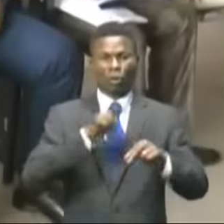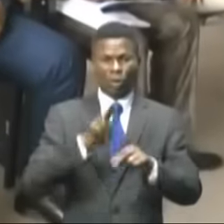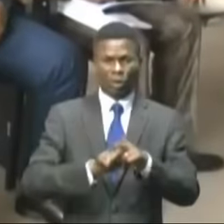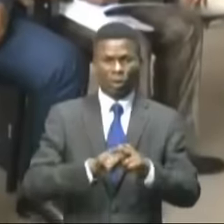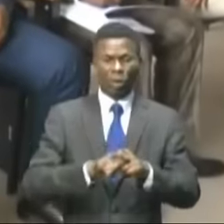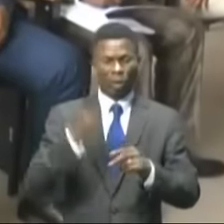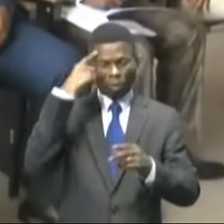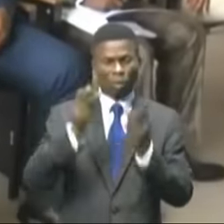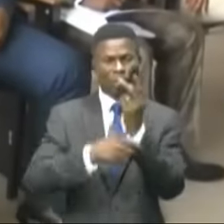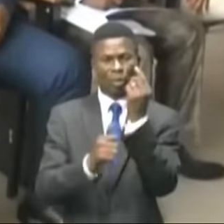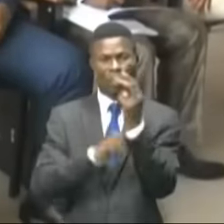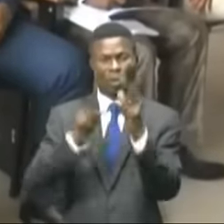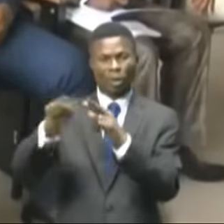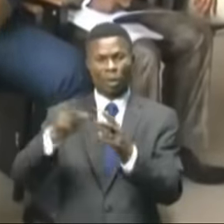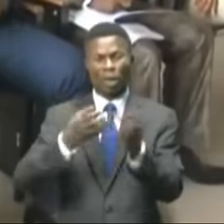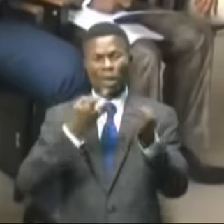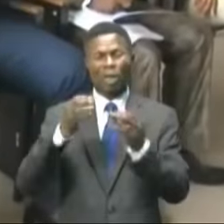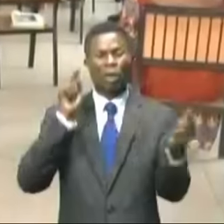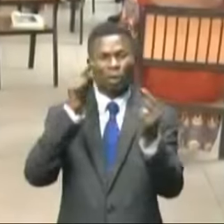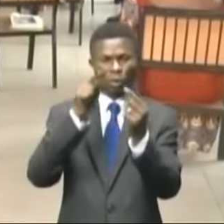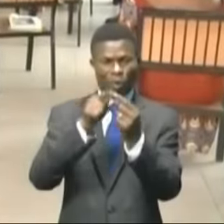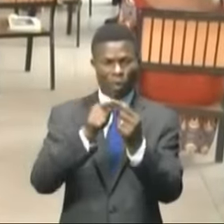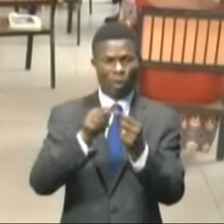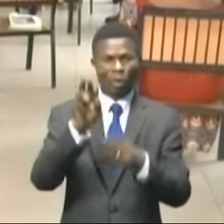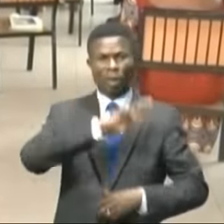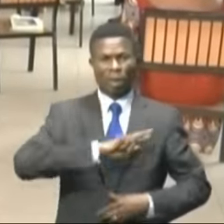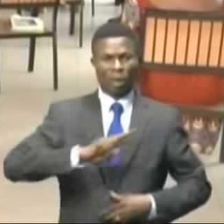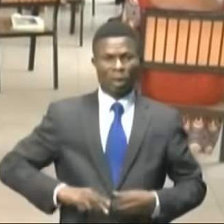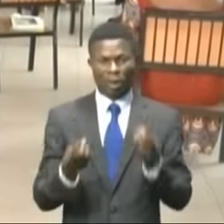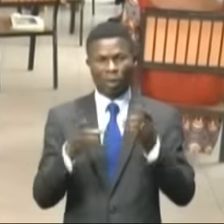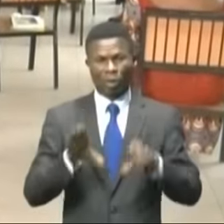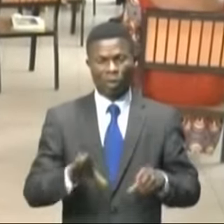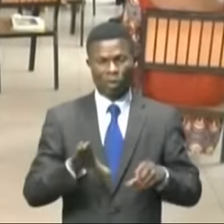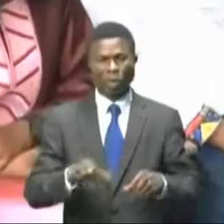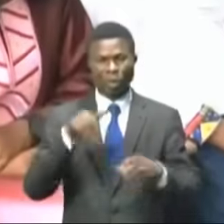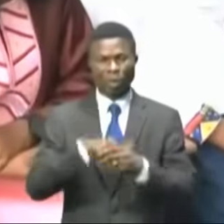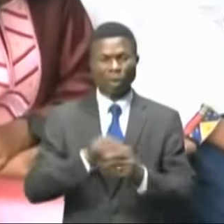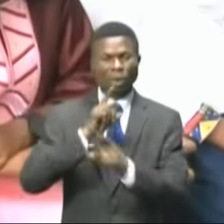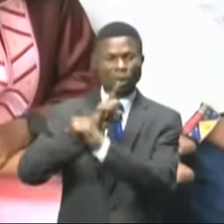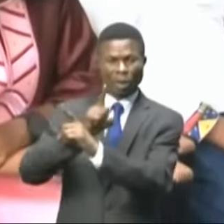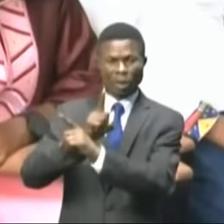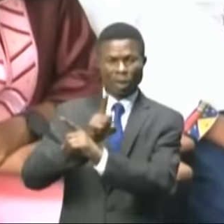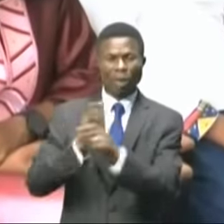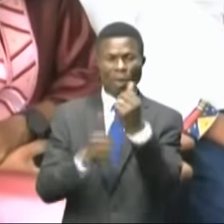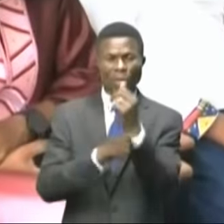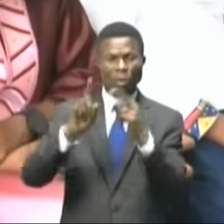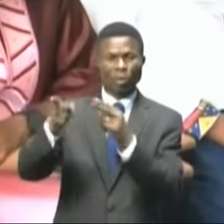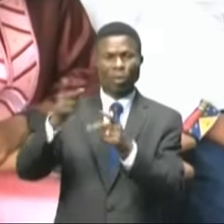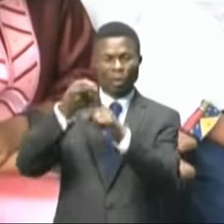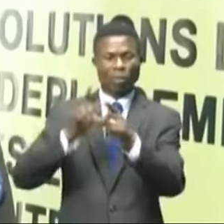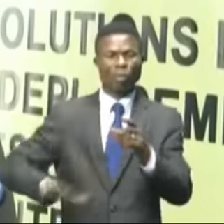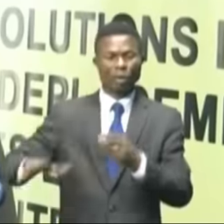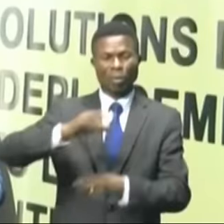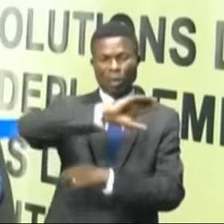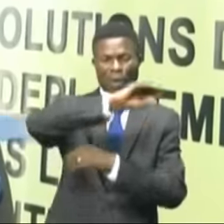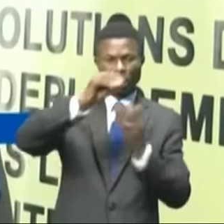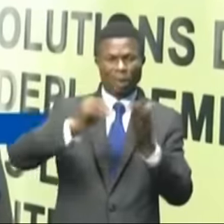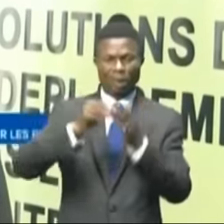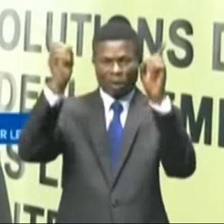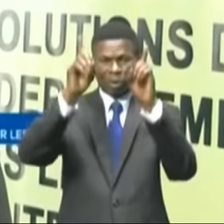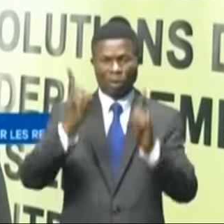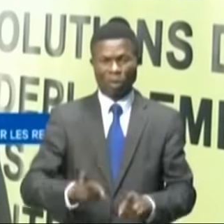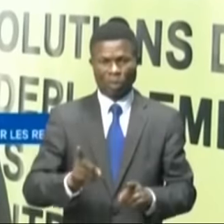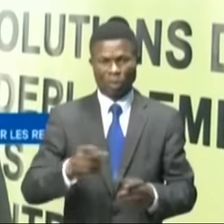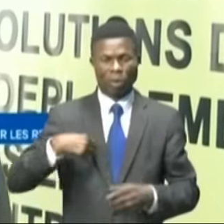les réfugiés, a donné la motivation de la République démocratique du Congo dans la protection des réfugiés centrafricains. Nous